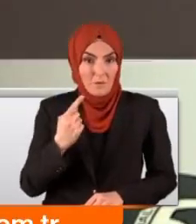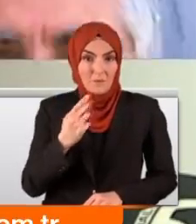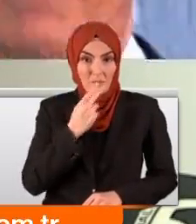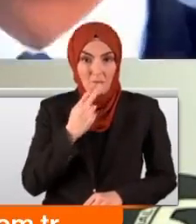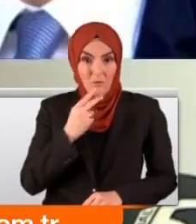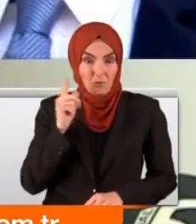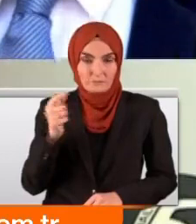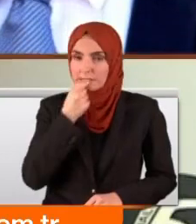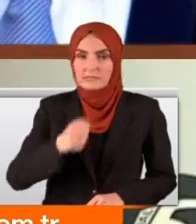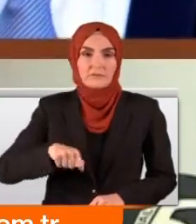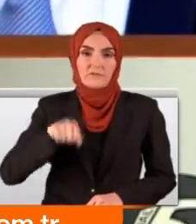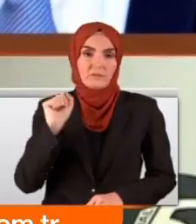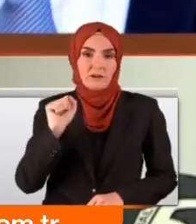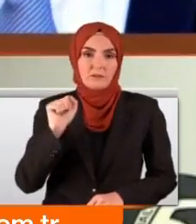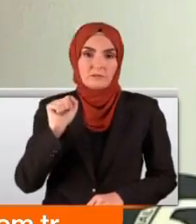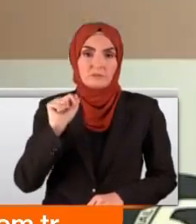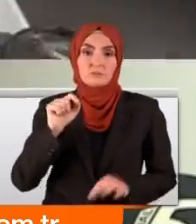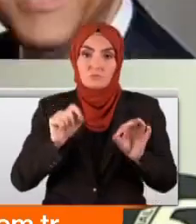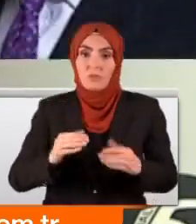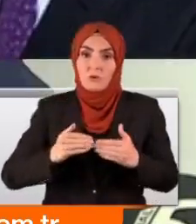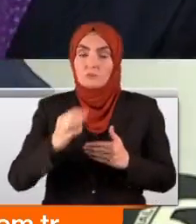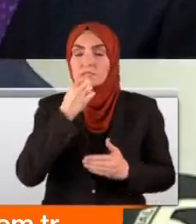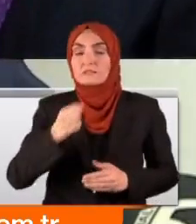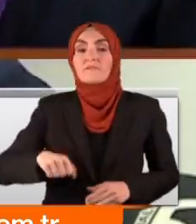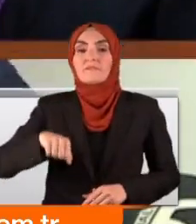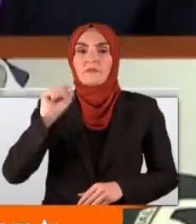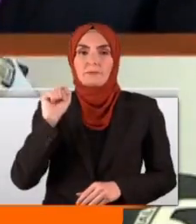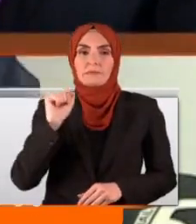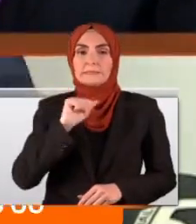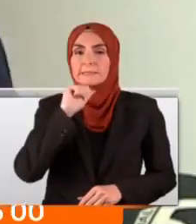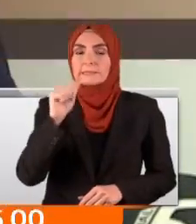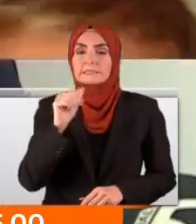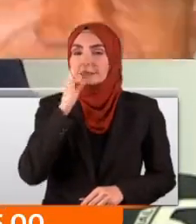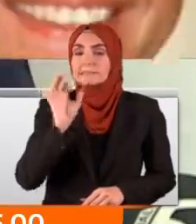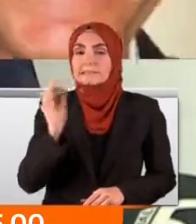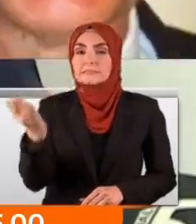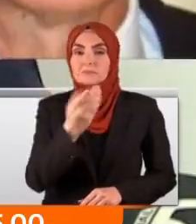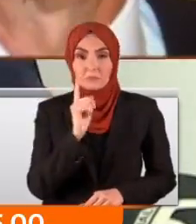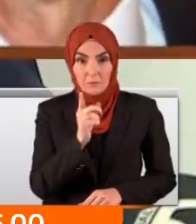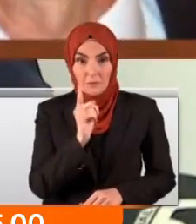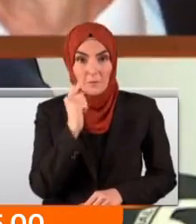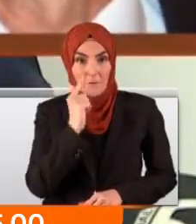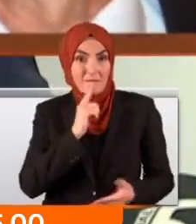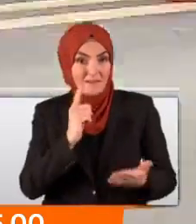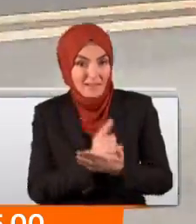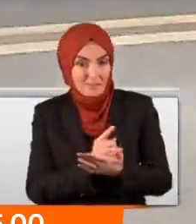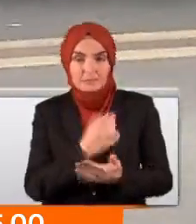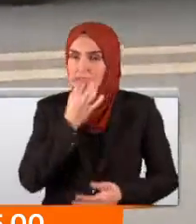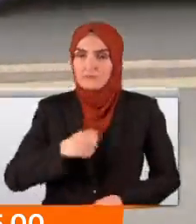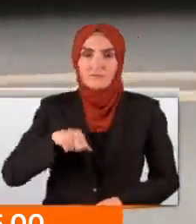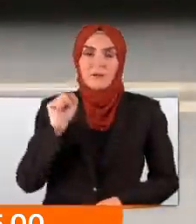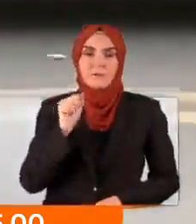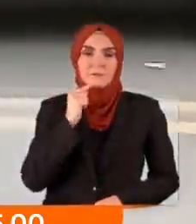konuşulmasına ne müsaade eder ne de bundan sonra müsaade edecektir. Hiçbir kimsenin parmak sallayarak talimat vermesine müsaade etmez.